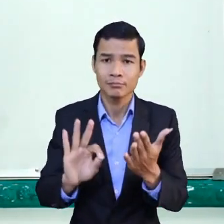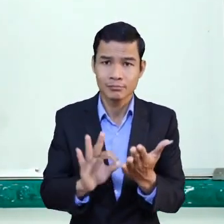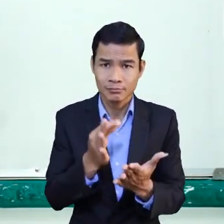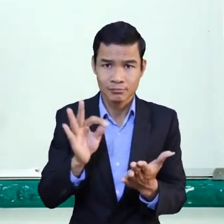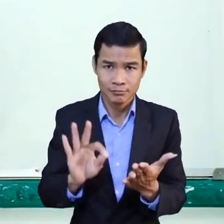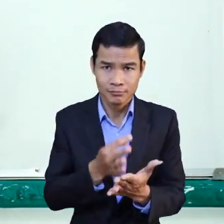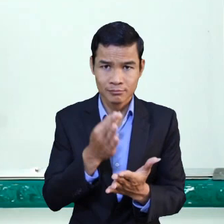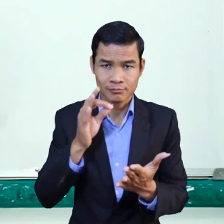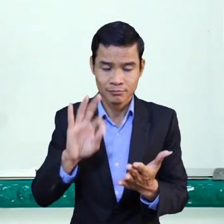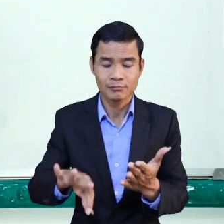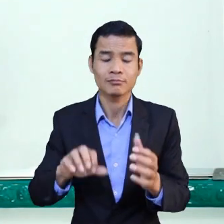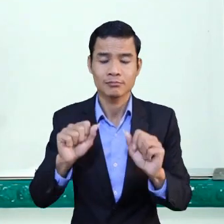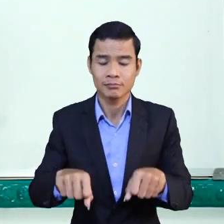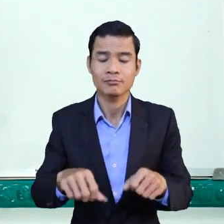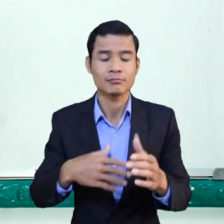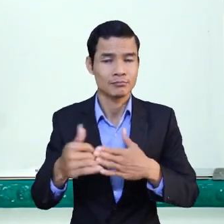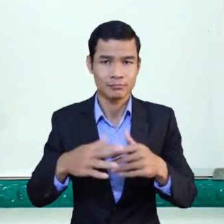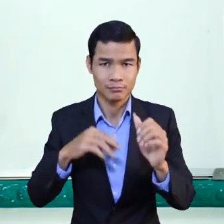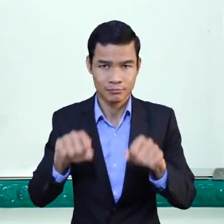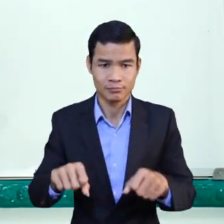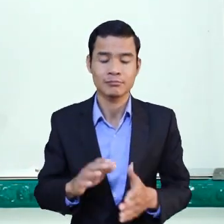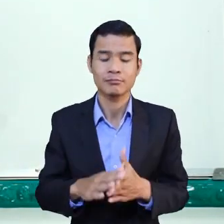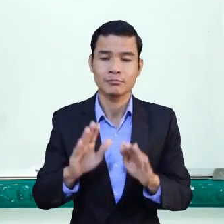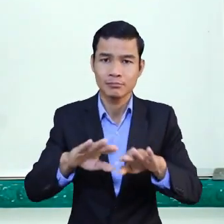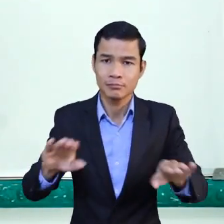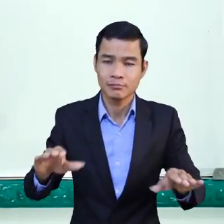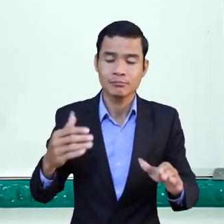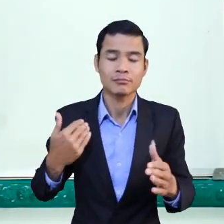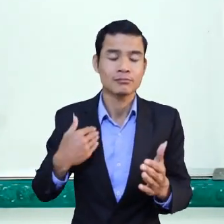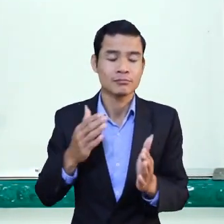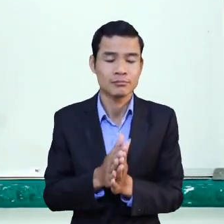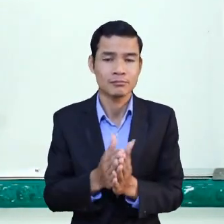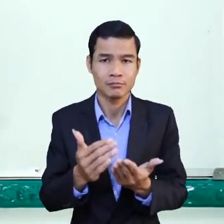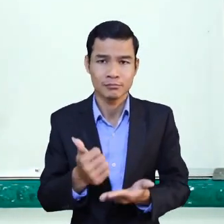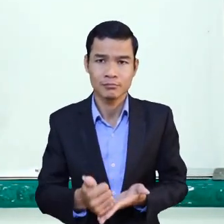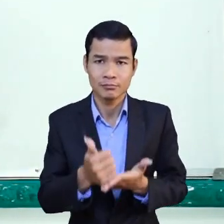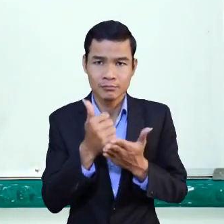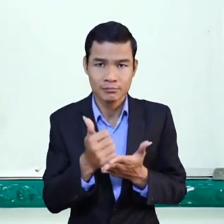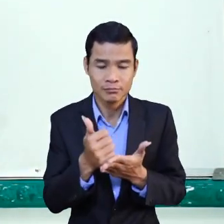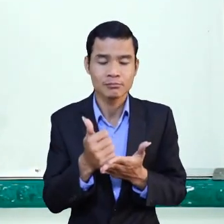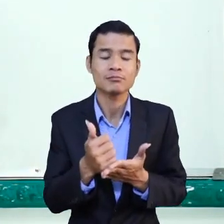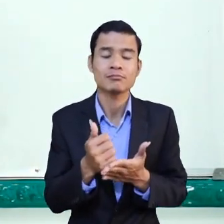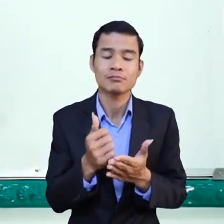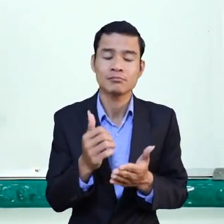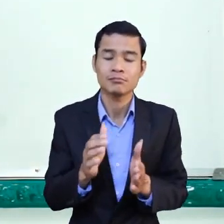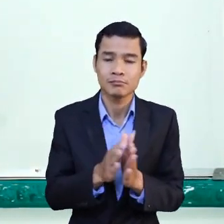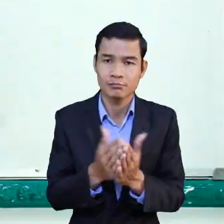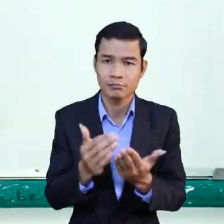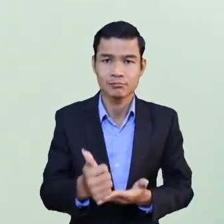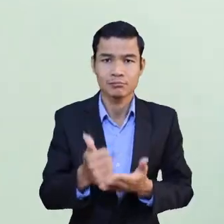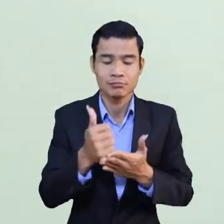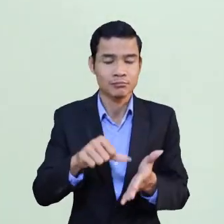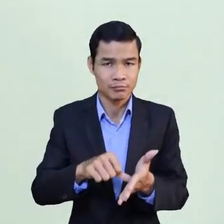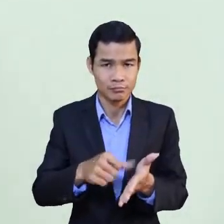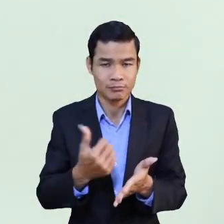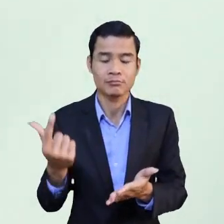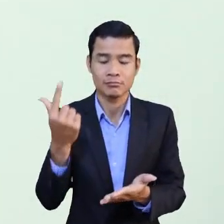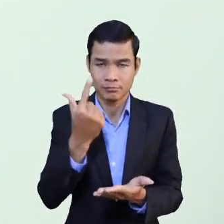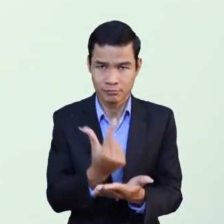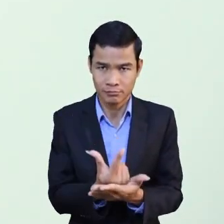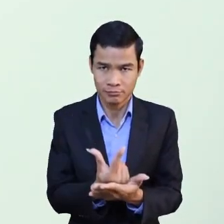ចាកូនកូនដែលមានសិភៅជំនួយកូនកូនលើកសិភៅជំនួយរបស់កូនឡើងនៅទំព័រដដែលកូន